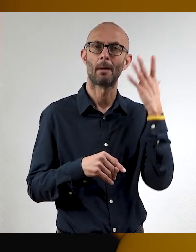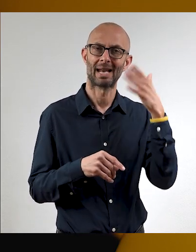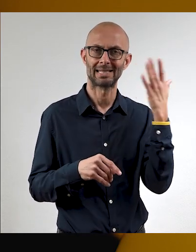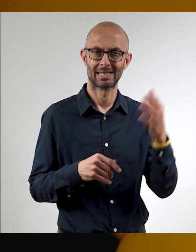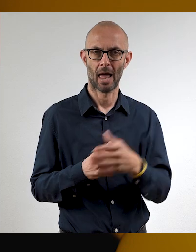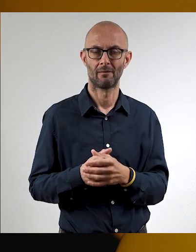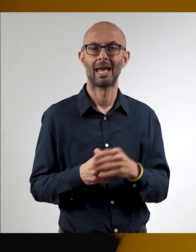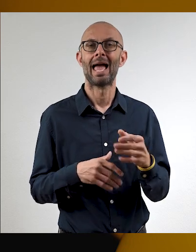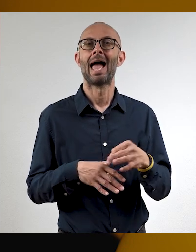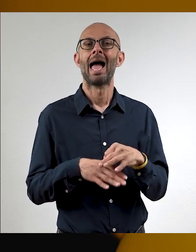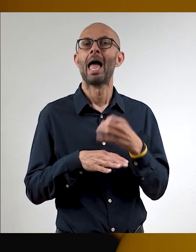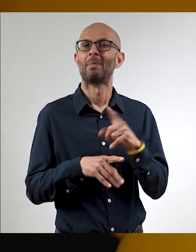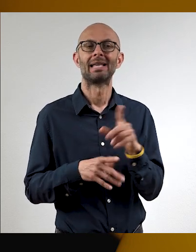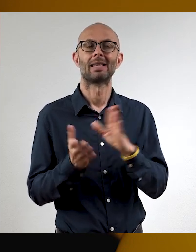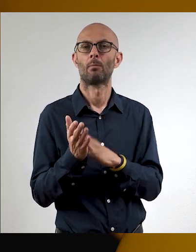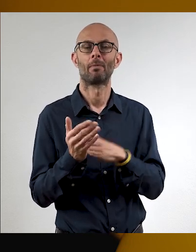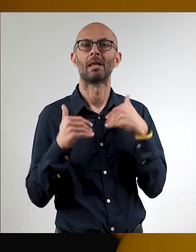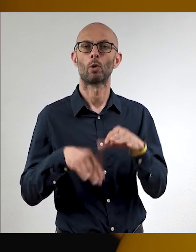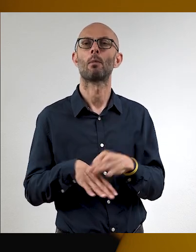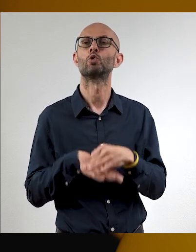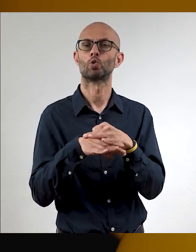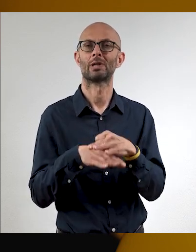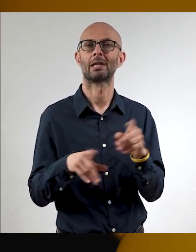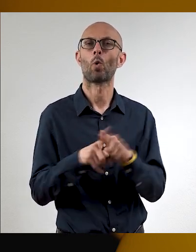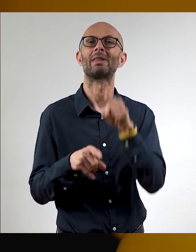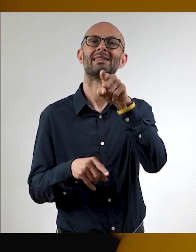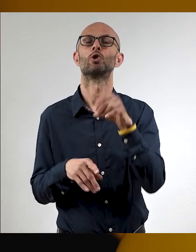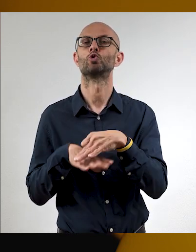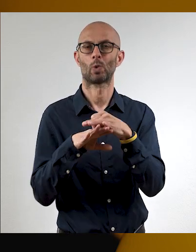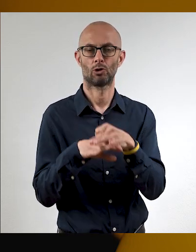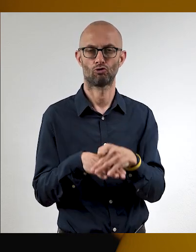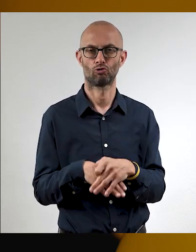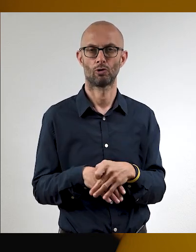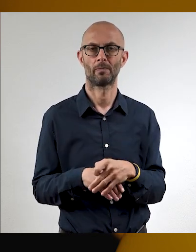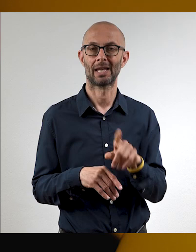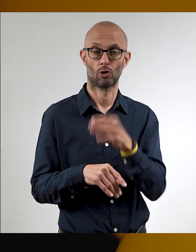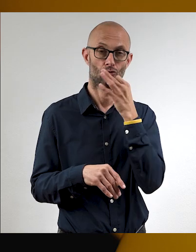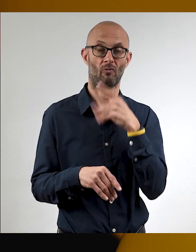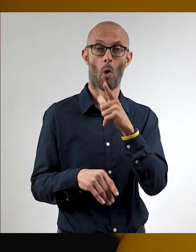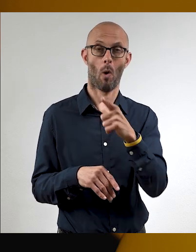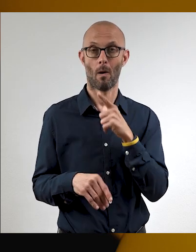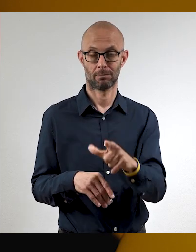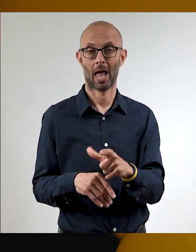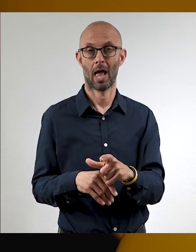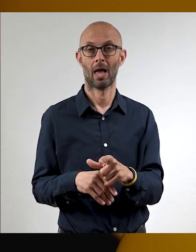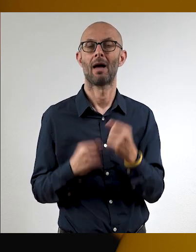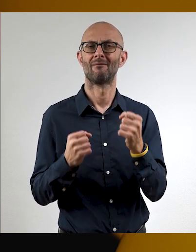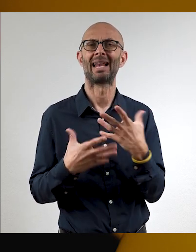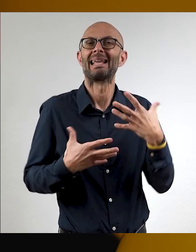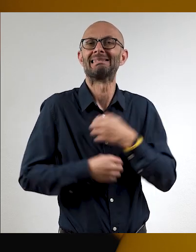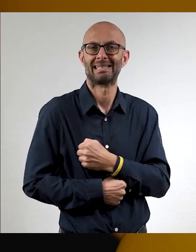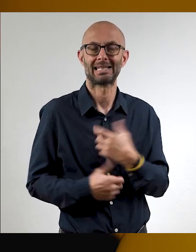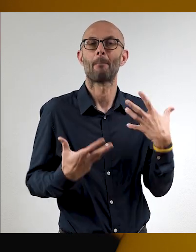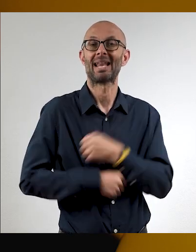predstave. Empatija ne pomeni, da moram čutiti tako, kot ti čutiš. Ne? Ker če bova oba v veliki